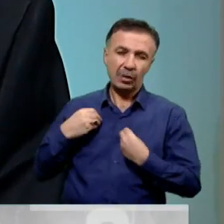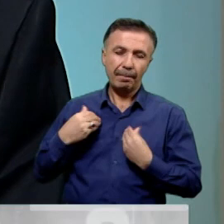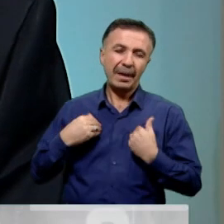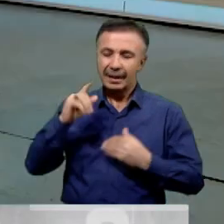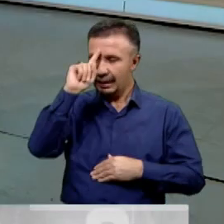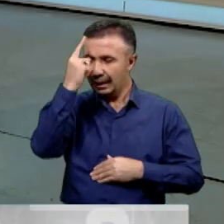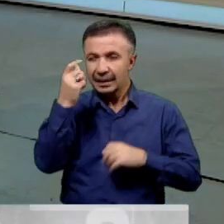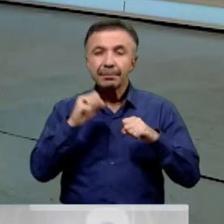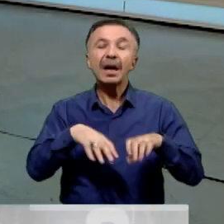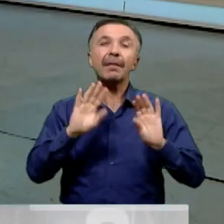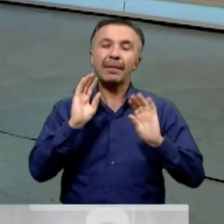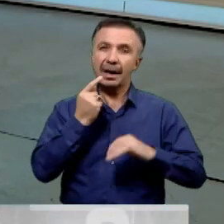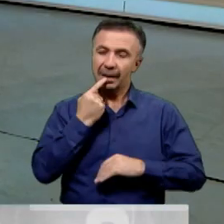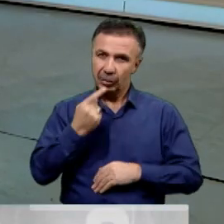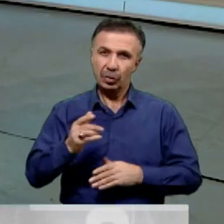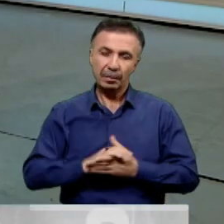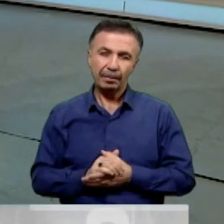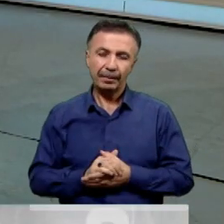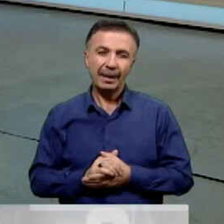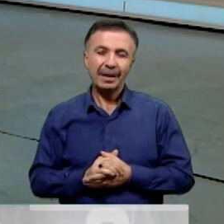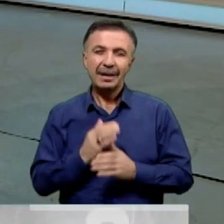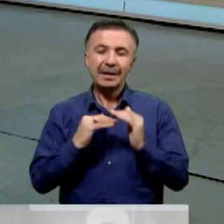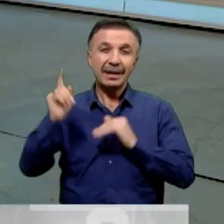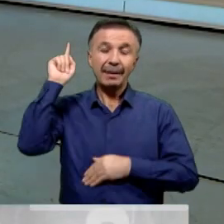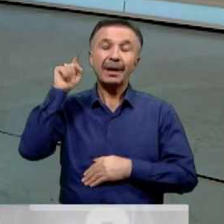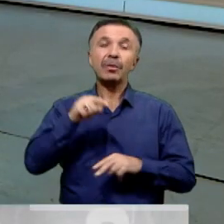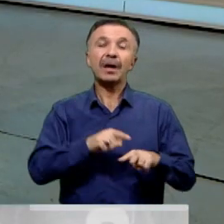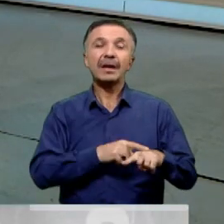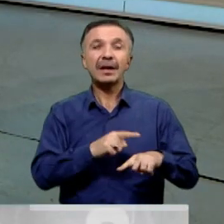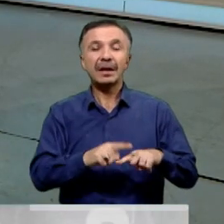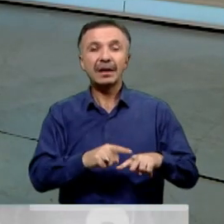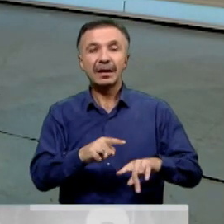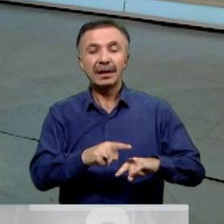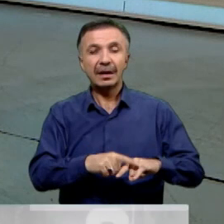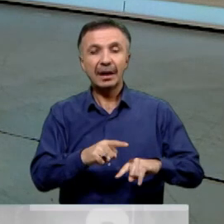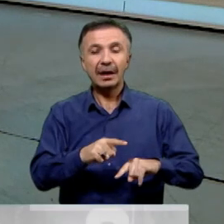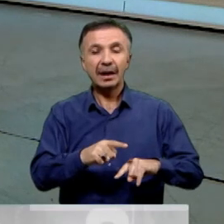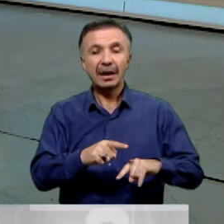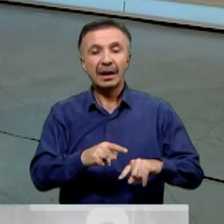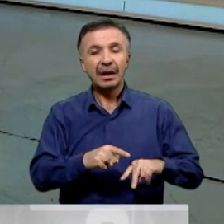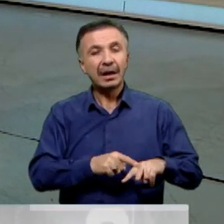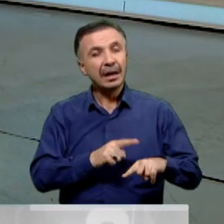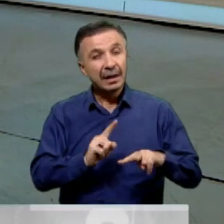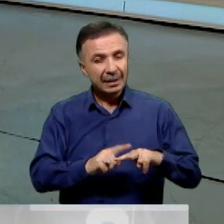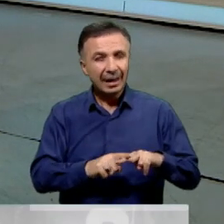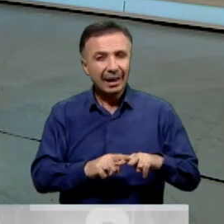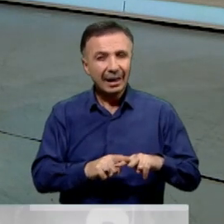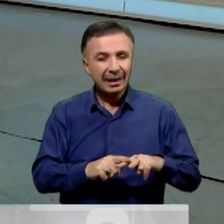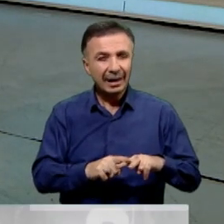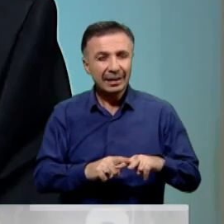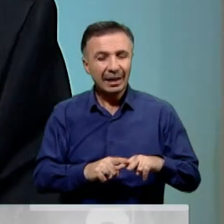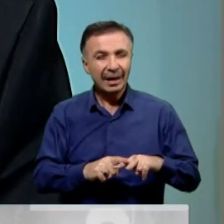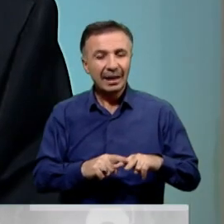beni diyor. Cenab-ı Hak ona Yahya aleyhisselamı veriyor. Hanımını da doğum yapacak pozisyona getiriyor.